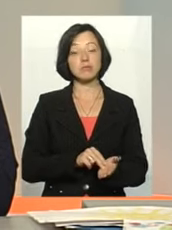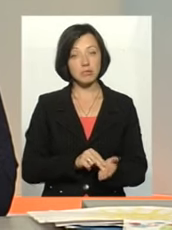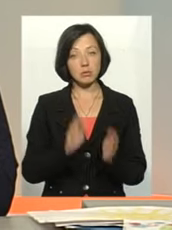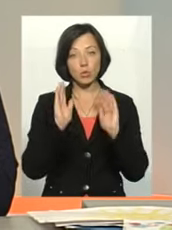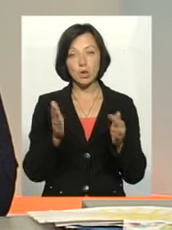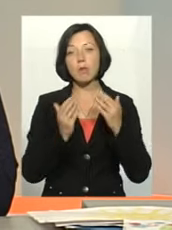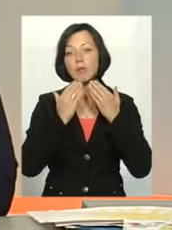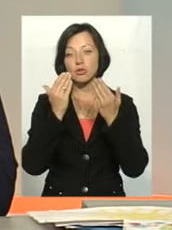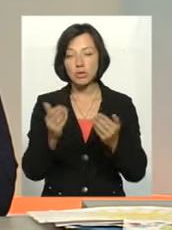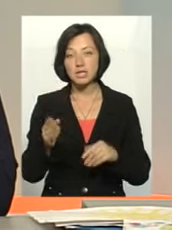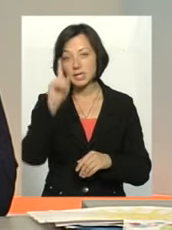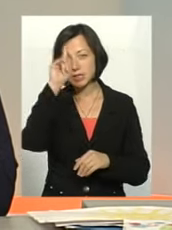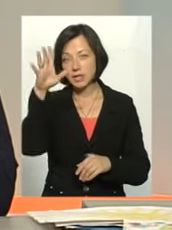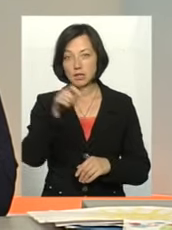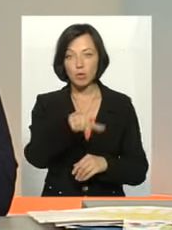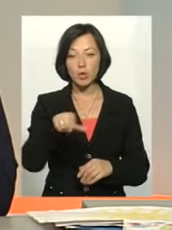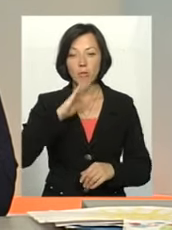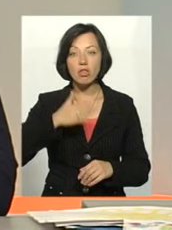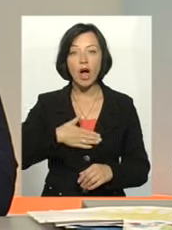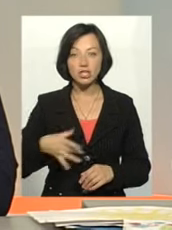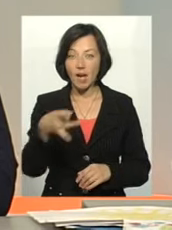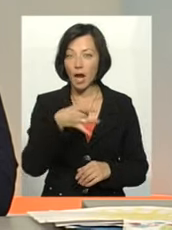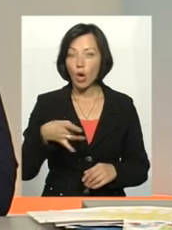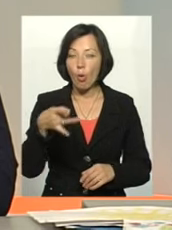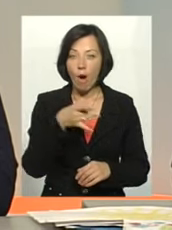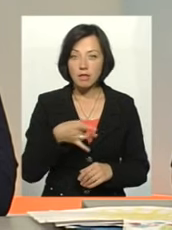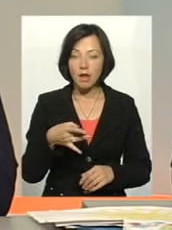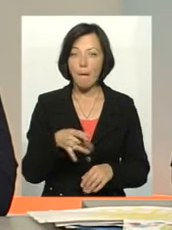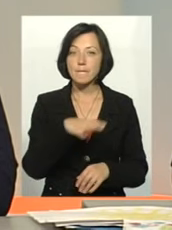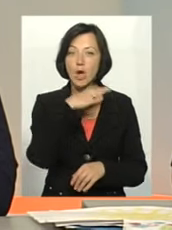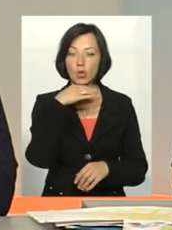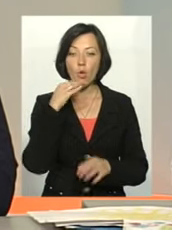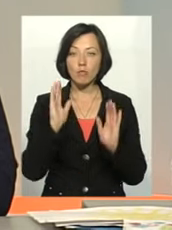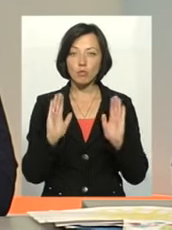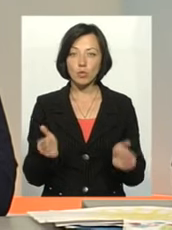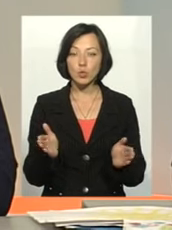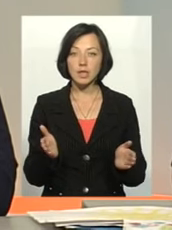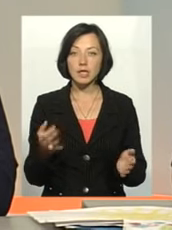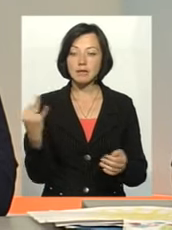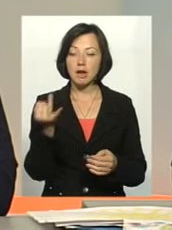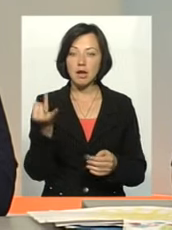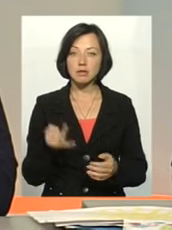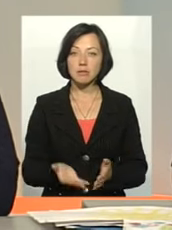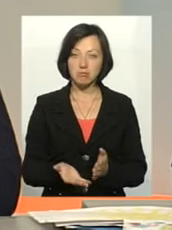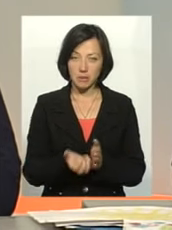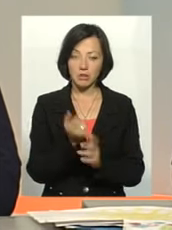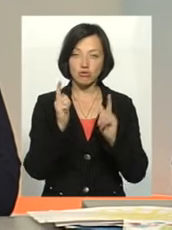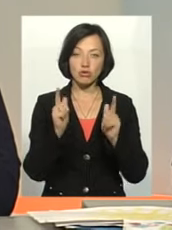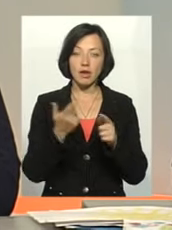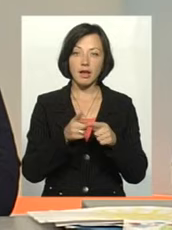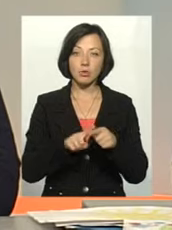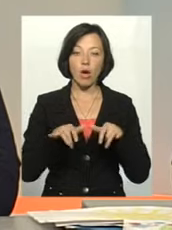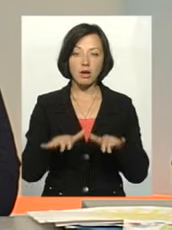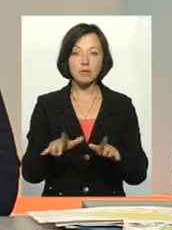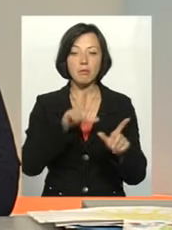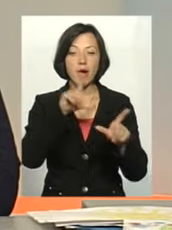и к известным людям нашего региона. Я думаю, очень многим будет интересно поддержать эту акцию и поехать, все-таки поделиться опытом